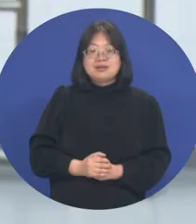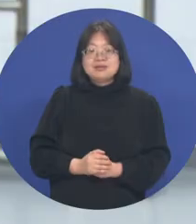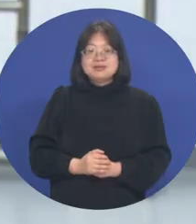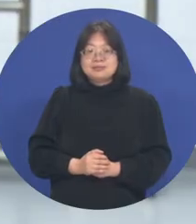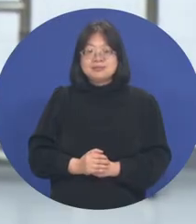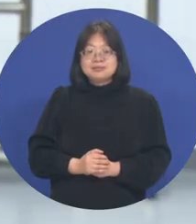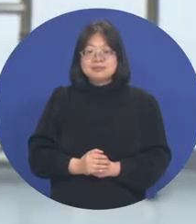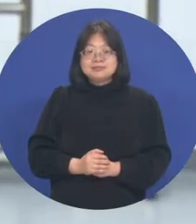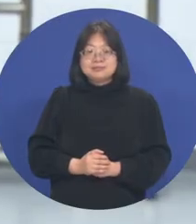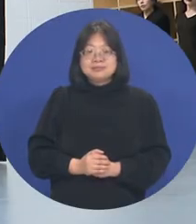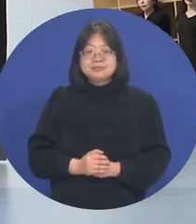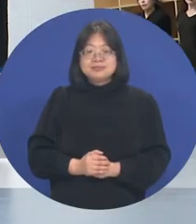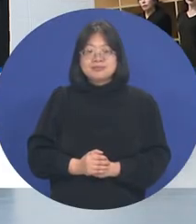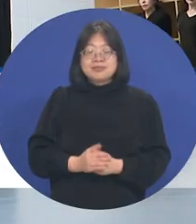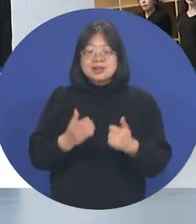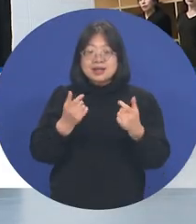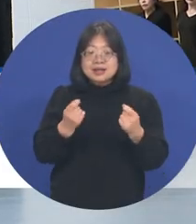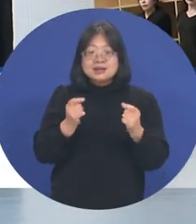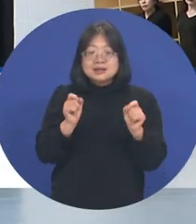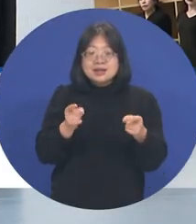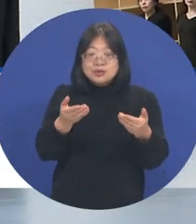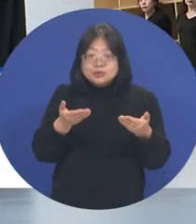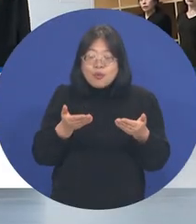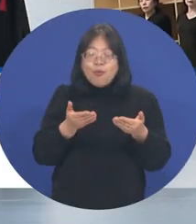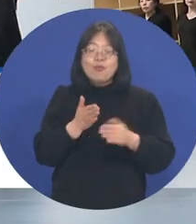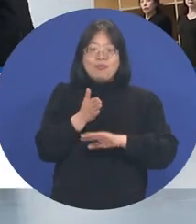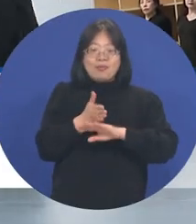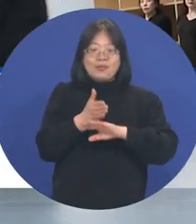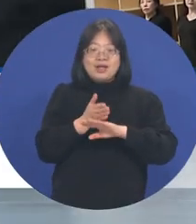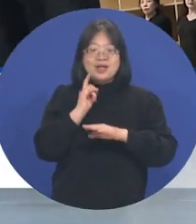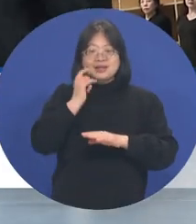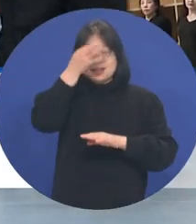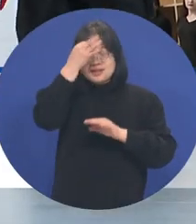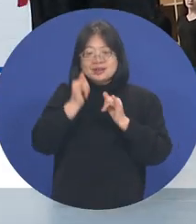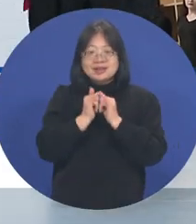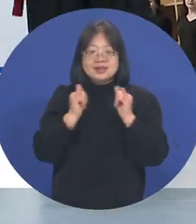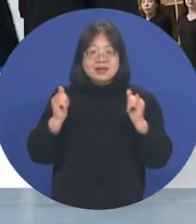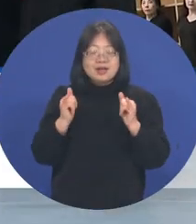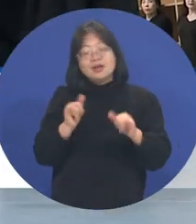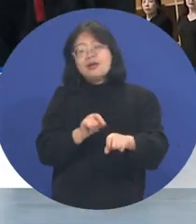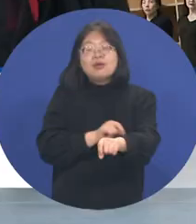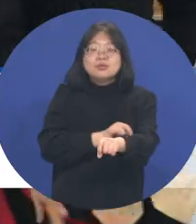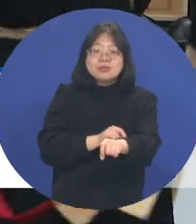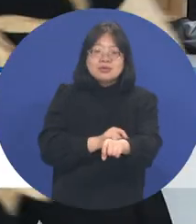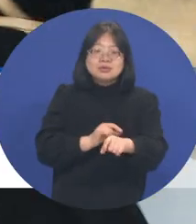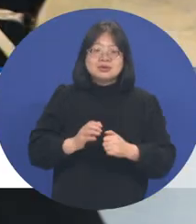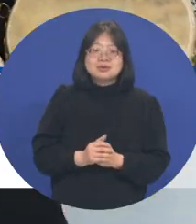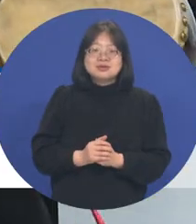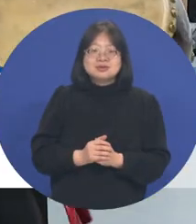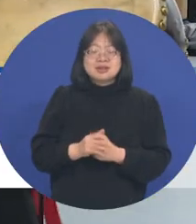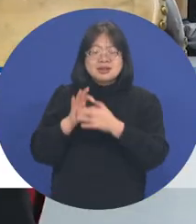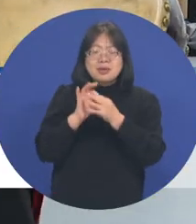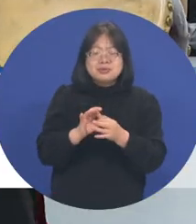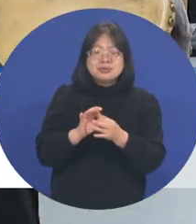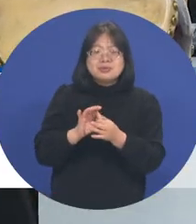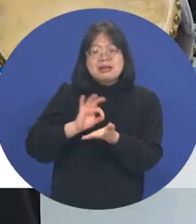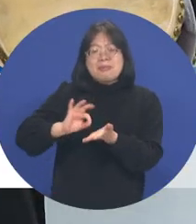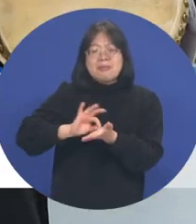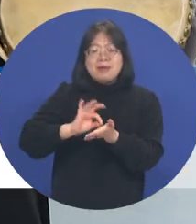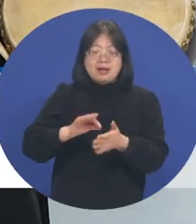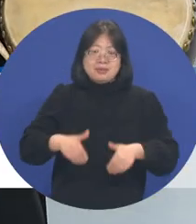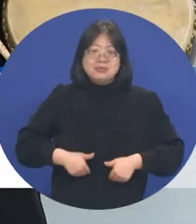잡은 셈입니다 이런 기회를 주셔서 감사하다 또 예술인들이 이렇게 계속은 비용 발생